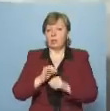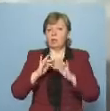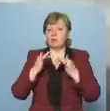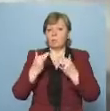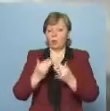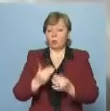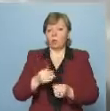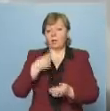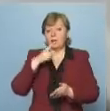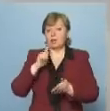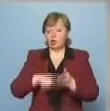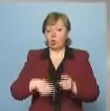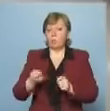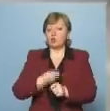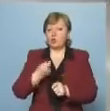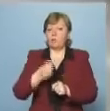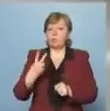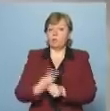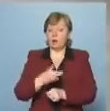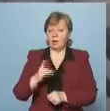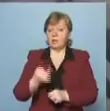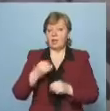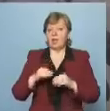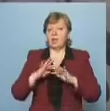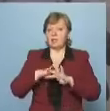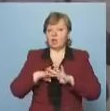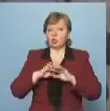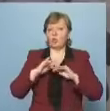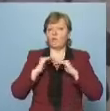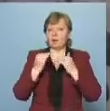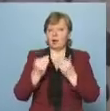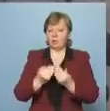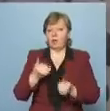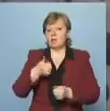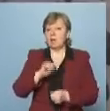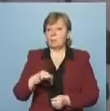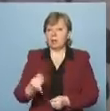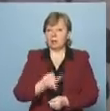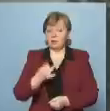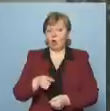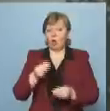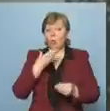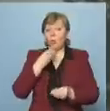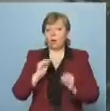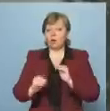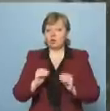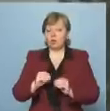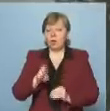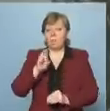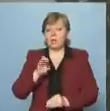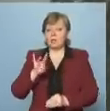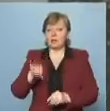Для надежности прошиваем два раза и выравниваем края сетки. Теперь самый интересный момент – украшение шарика. Бисерные